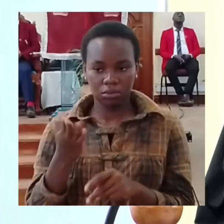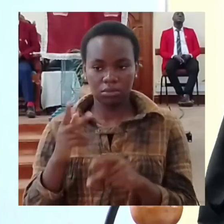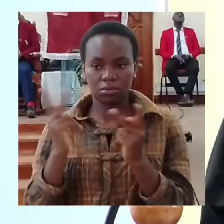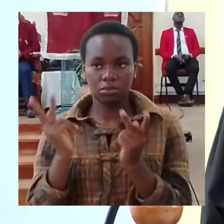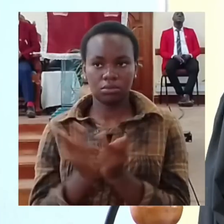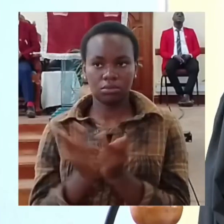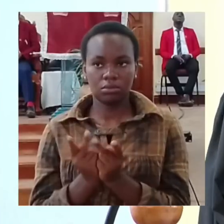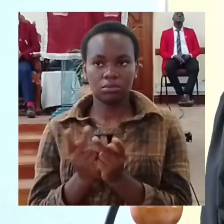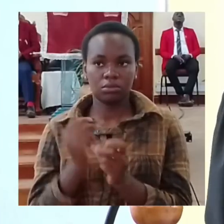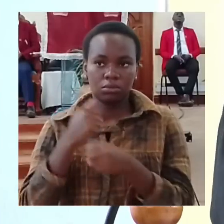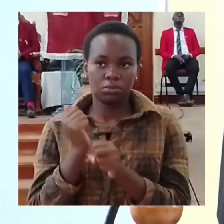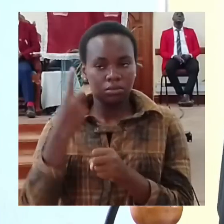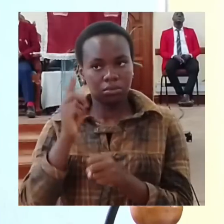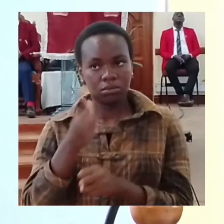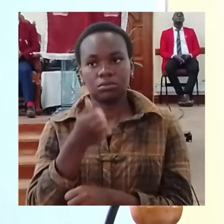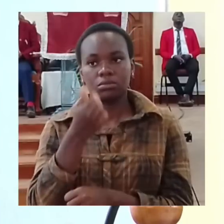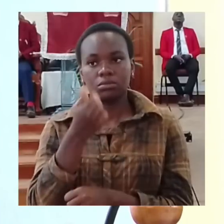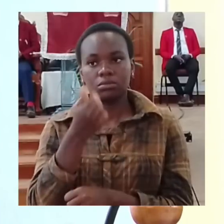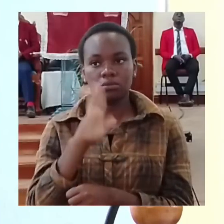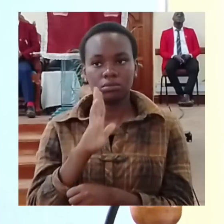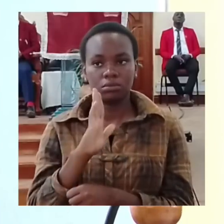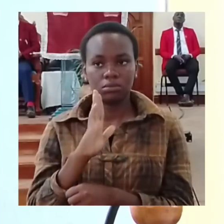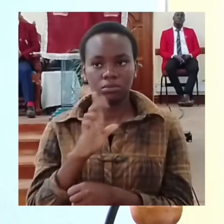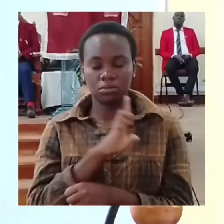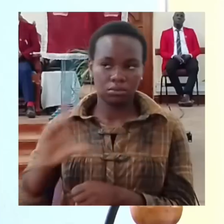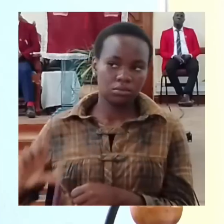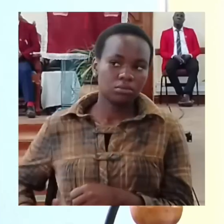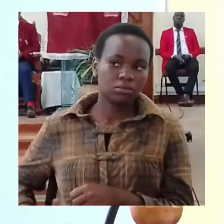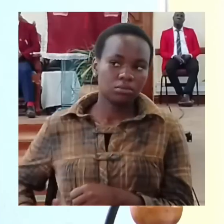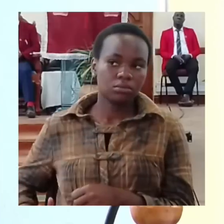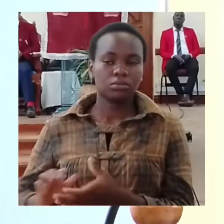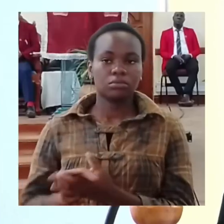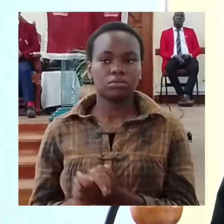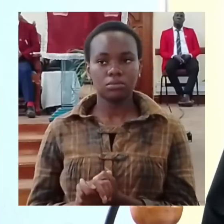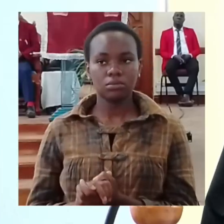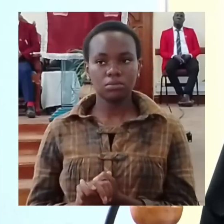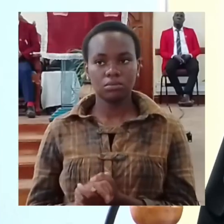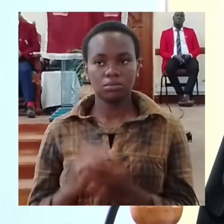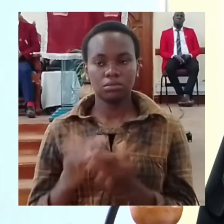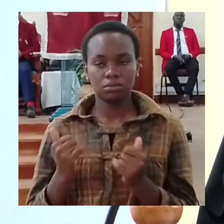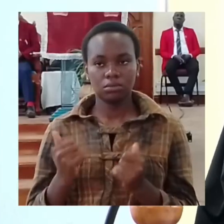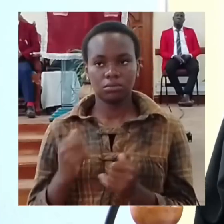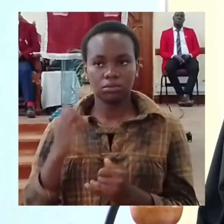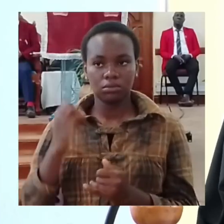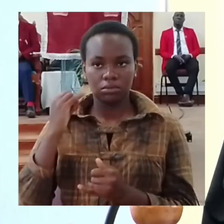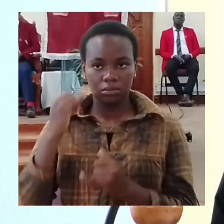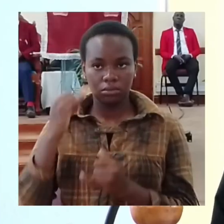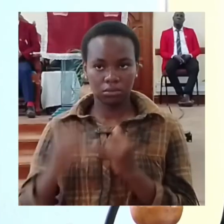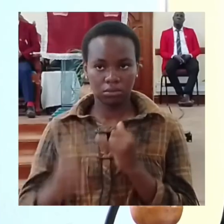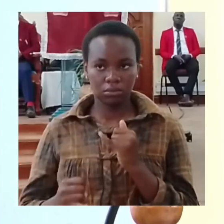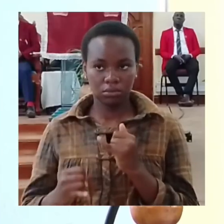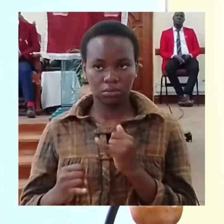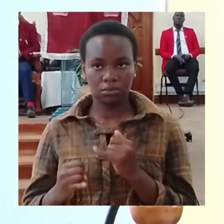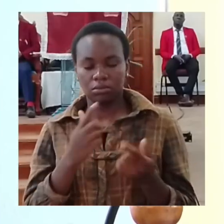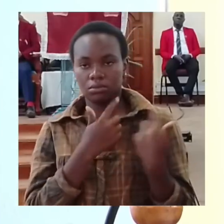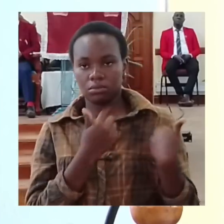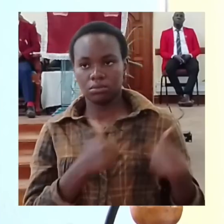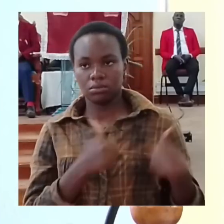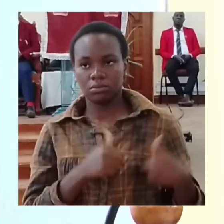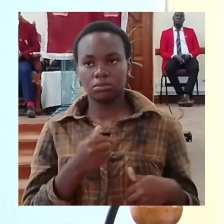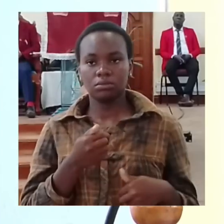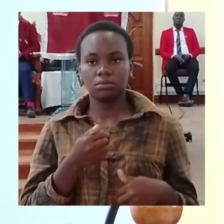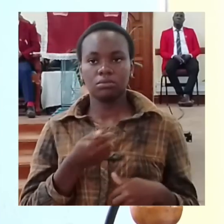somewhere working for my Lord. Mwathani agoshwo. Undu wa muico ngoro iria Ngai athuire